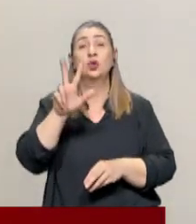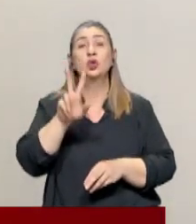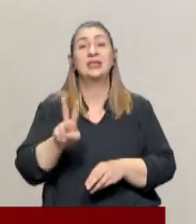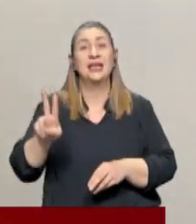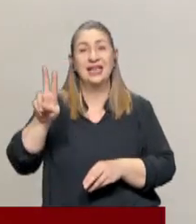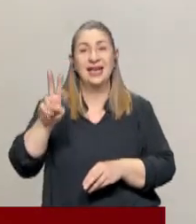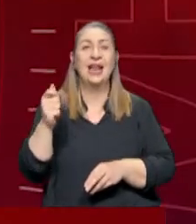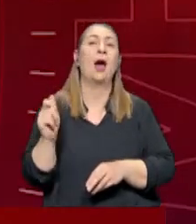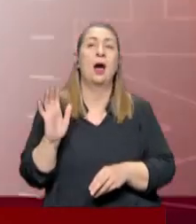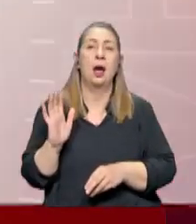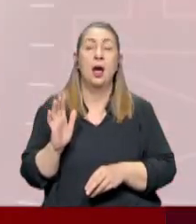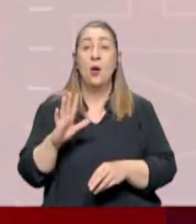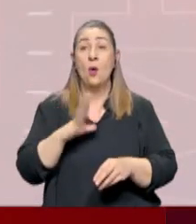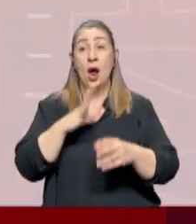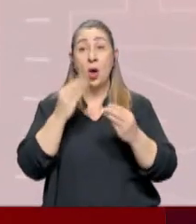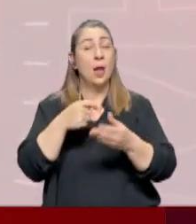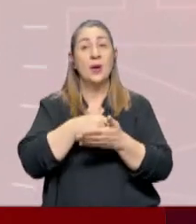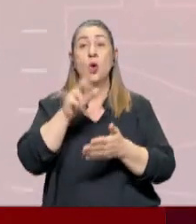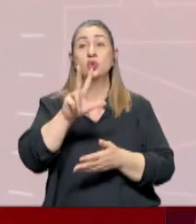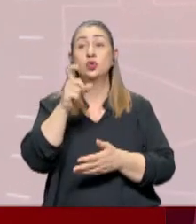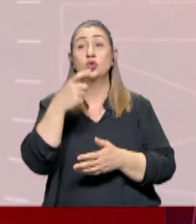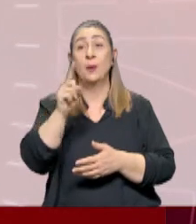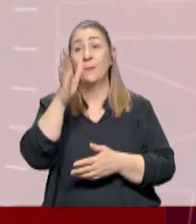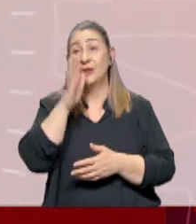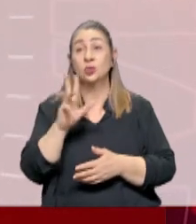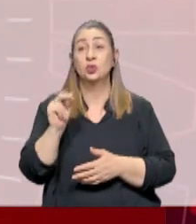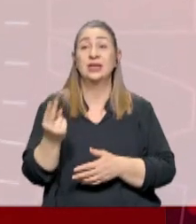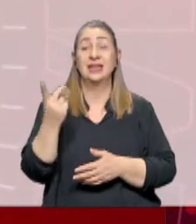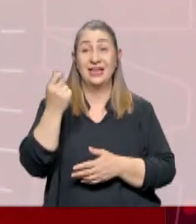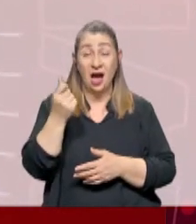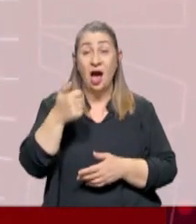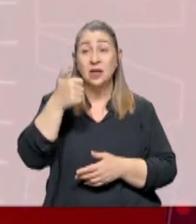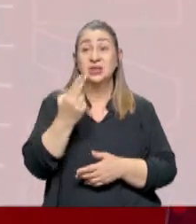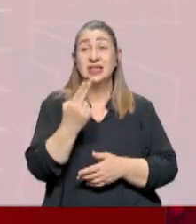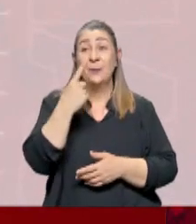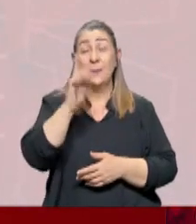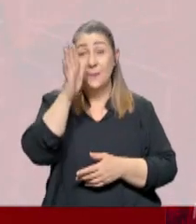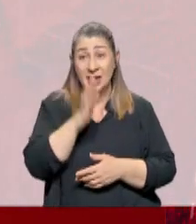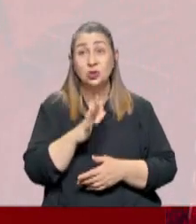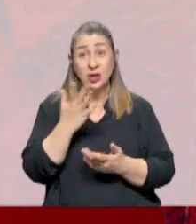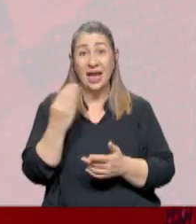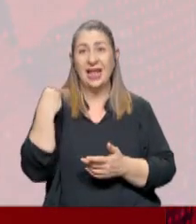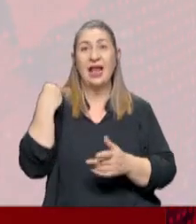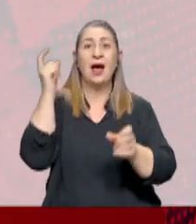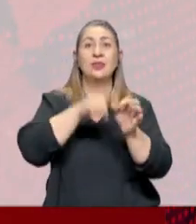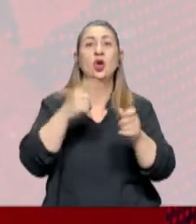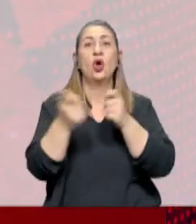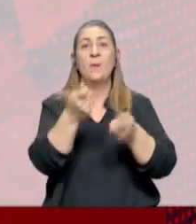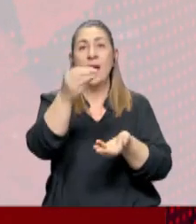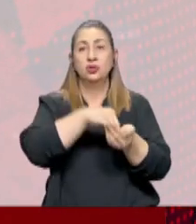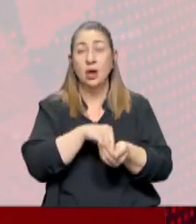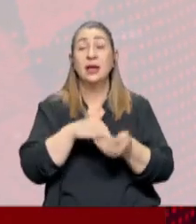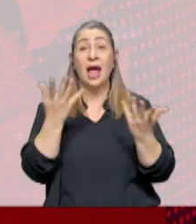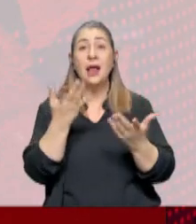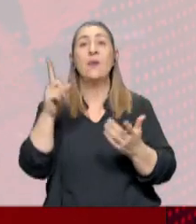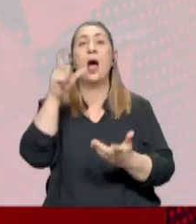107.037 lira. Mevcut maaşı ise 39.537 lira. 67.500 lira da yeni atandığı görevinden alacak.